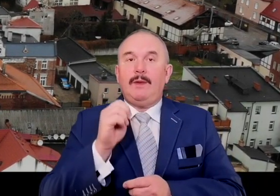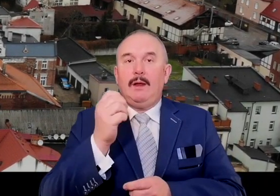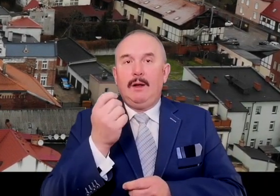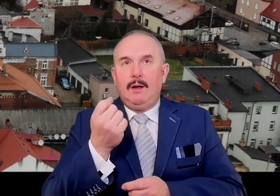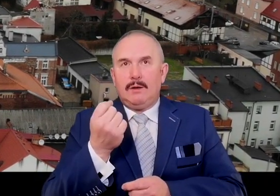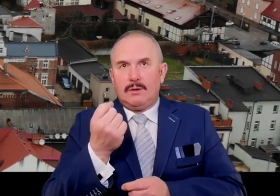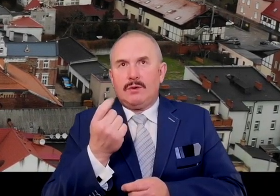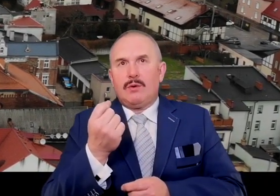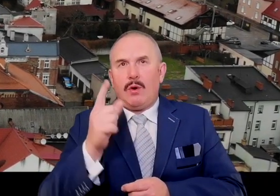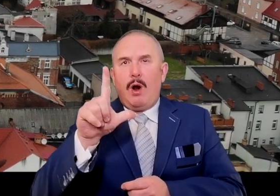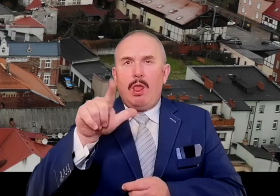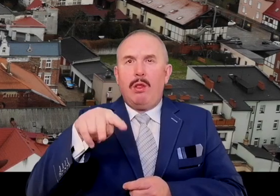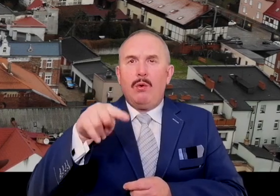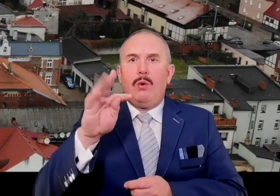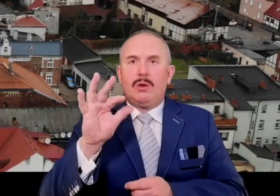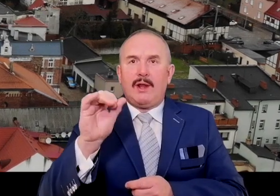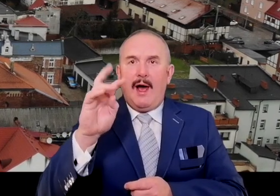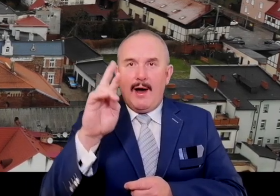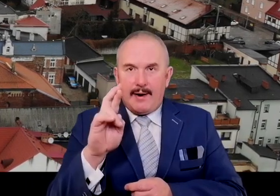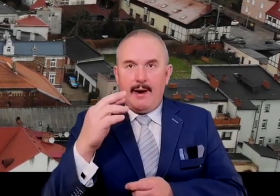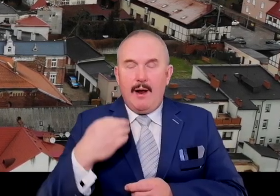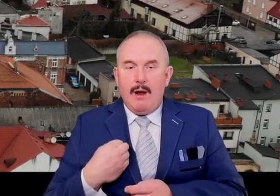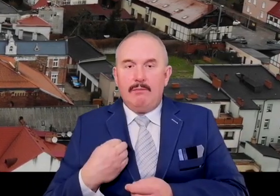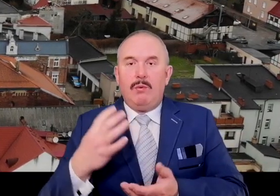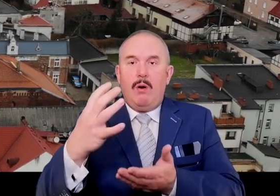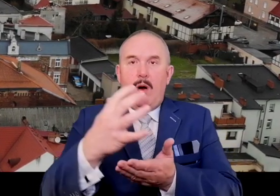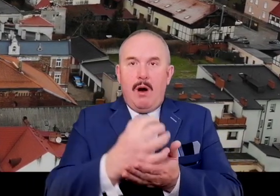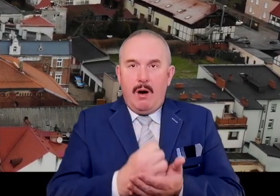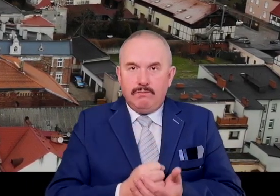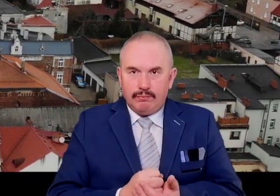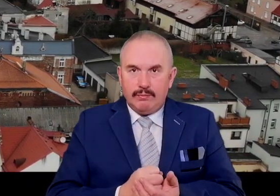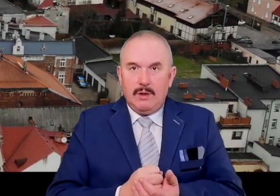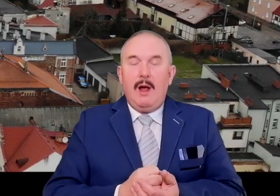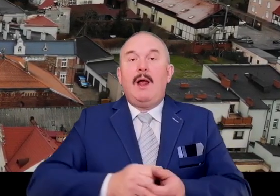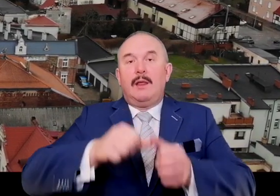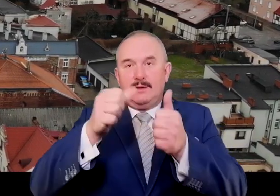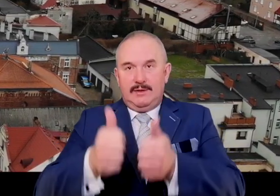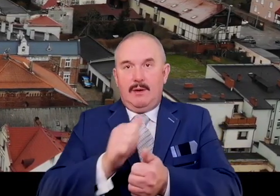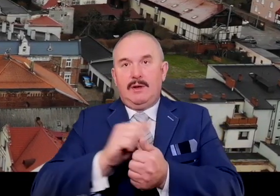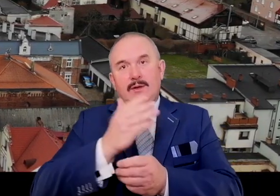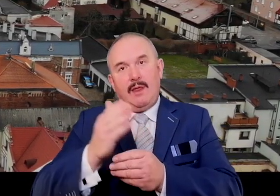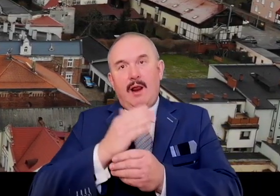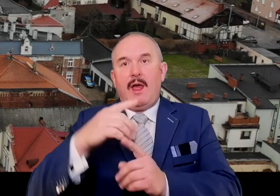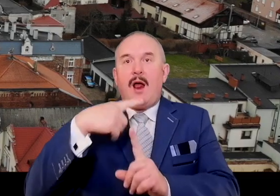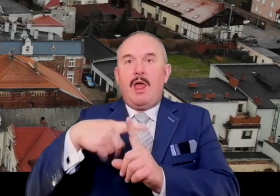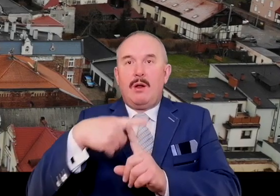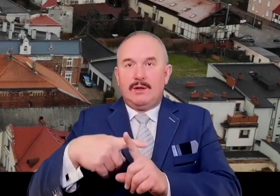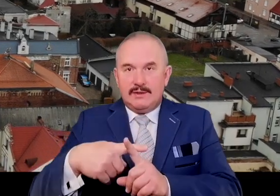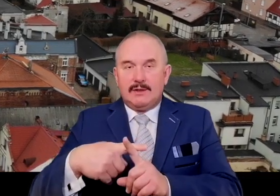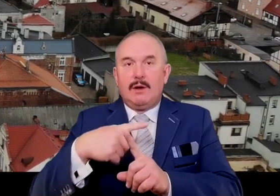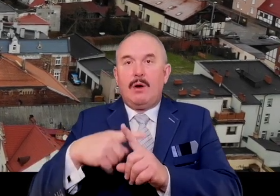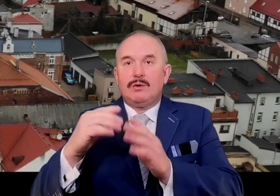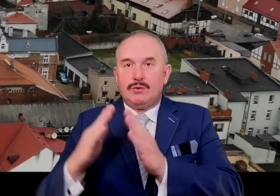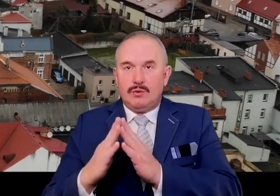chwilowym epizodem luterańskim, gdzie przejęta została przez protestantów, funkcjonuje jako kościół katolicki. Jest to